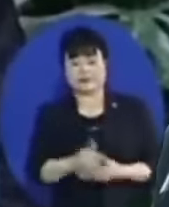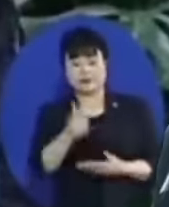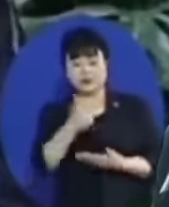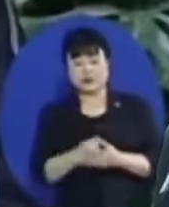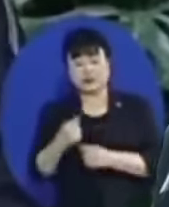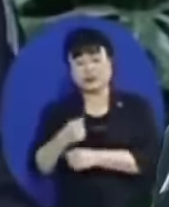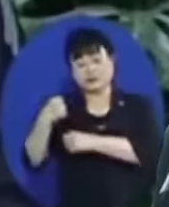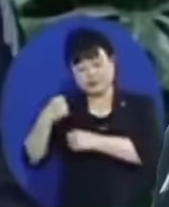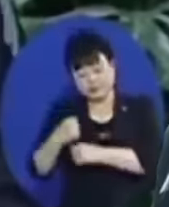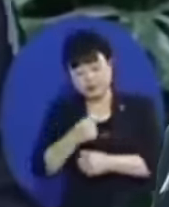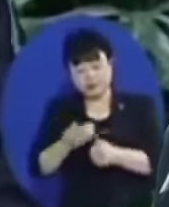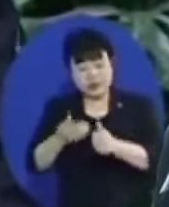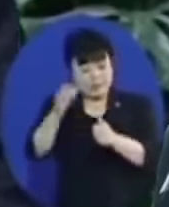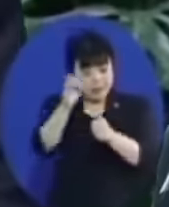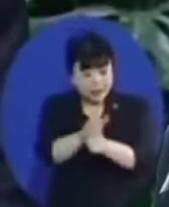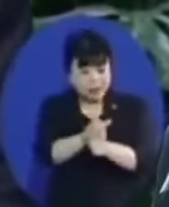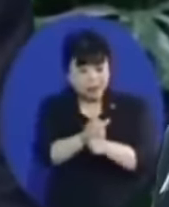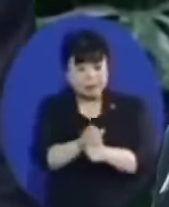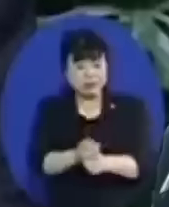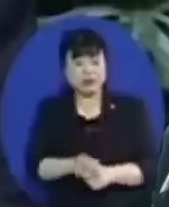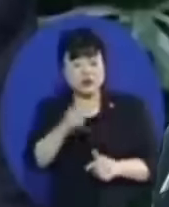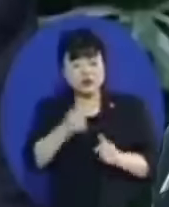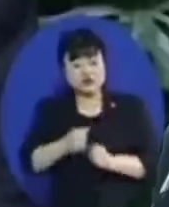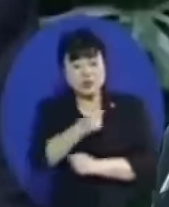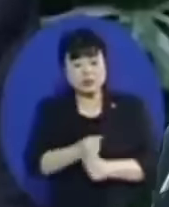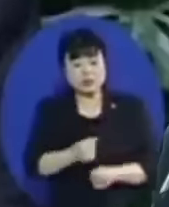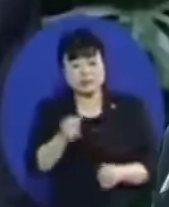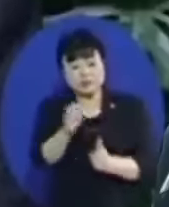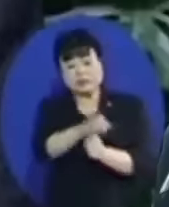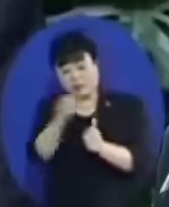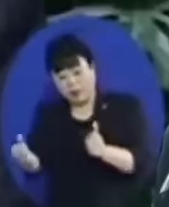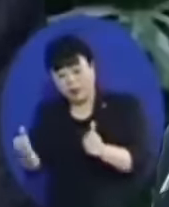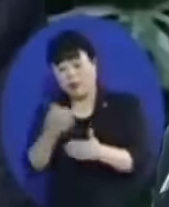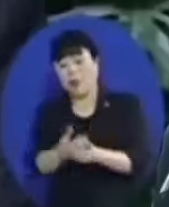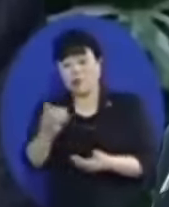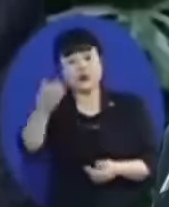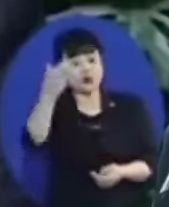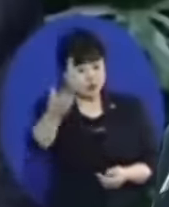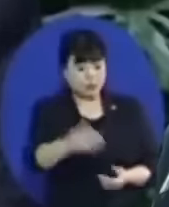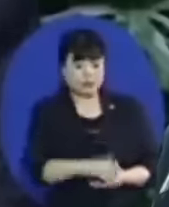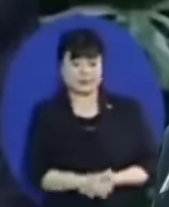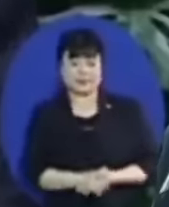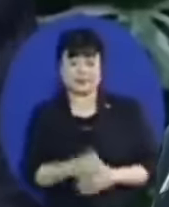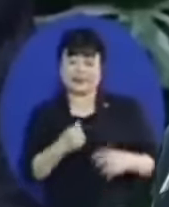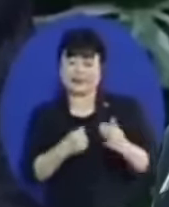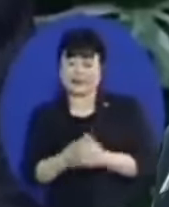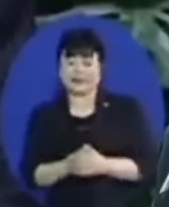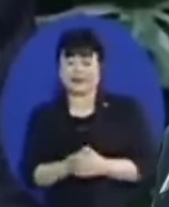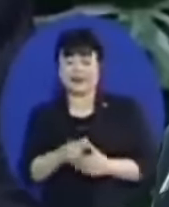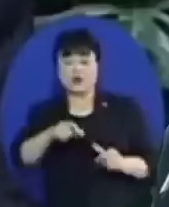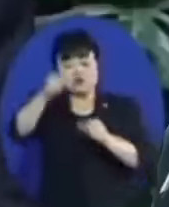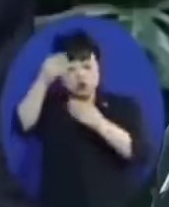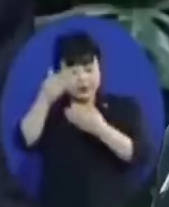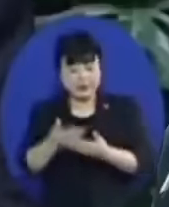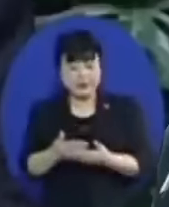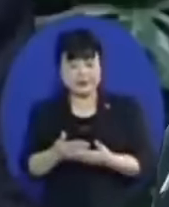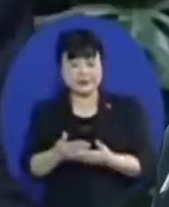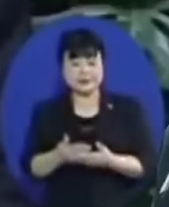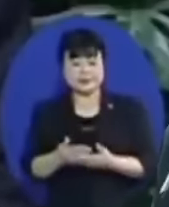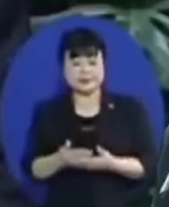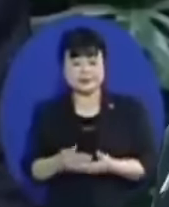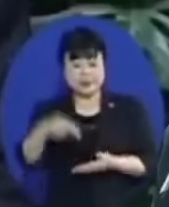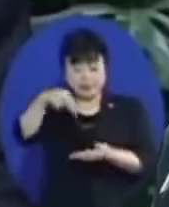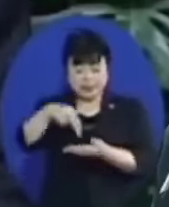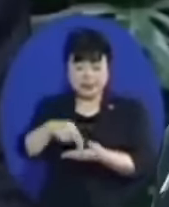죄짐을 주님께 고백하면 즉시로 죄짐을 주님이 책임지고 옮겨주시는 것입니다. 그러므로 구원은